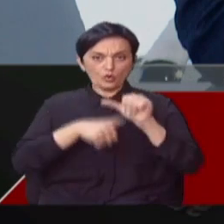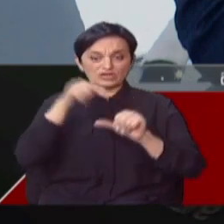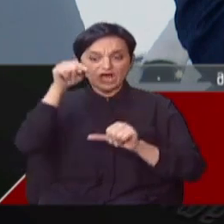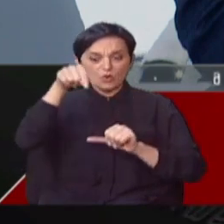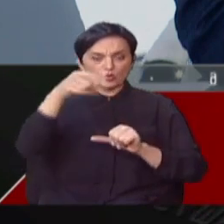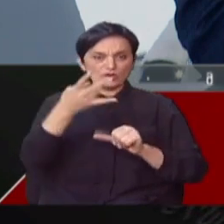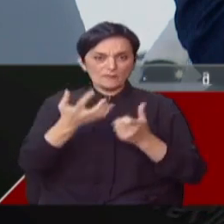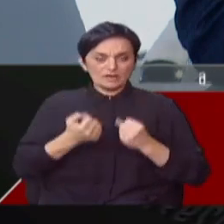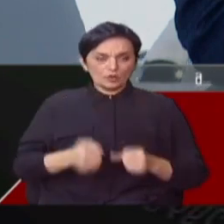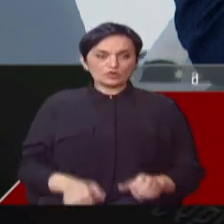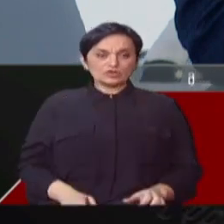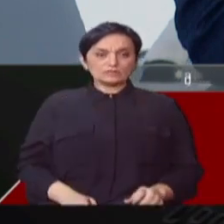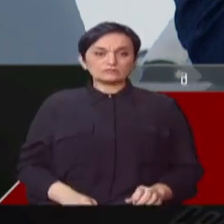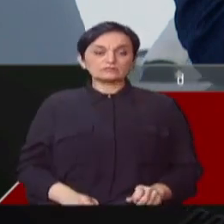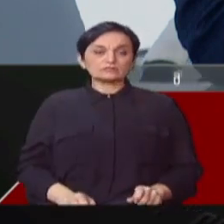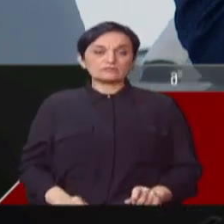amiros.